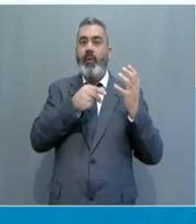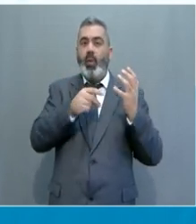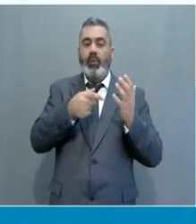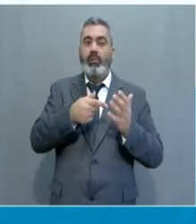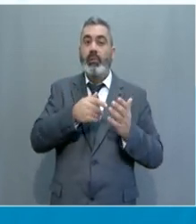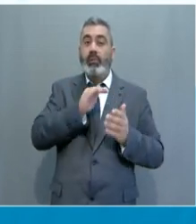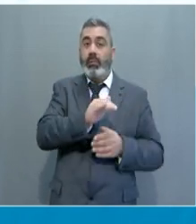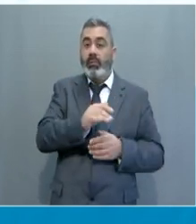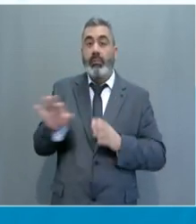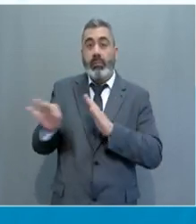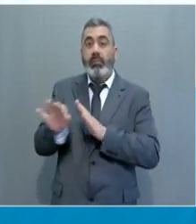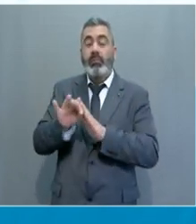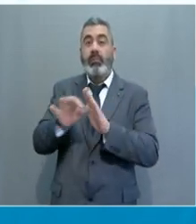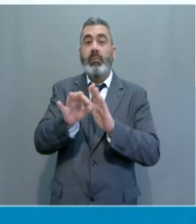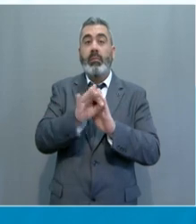προσλάβουν